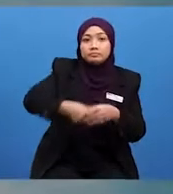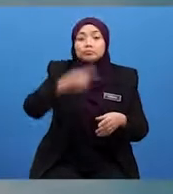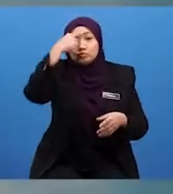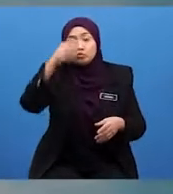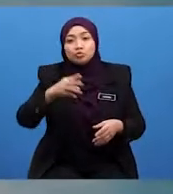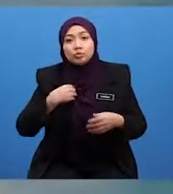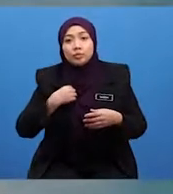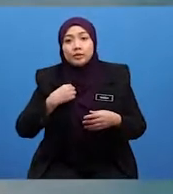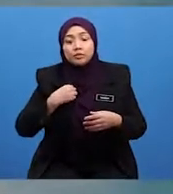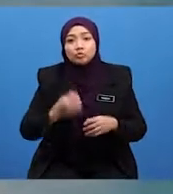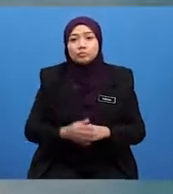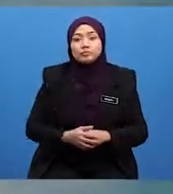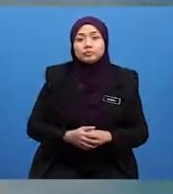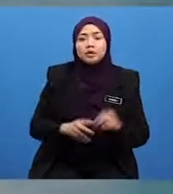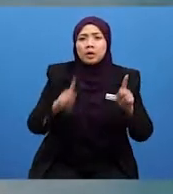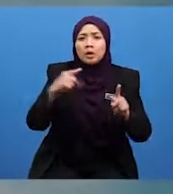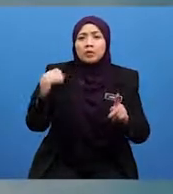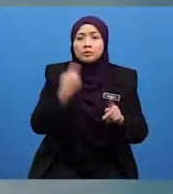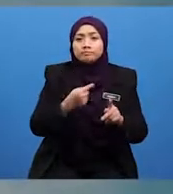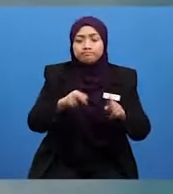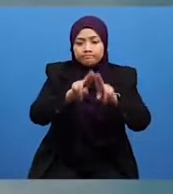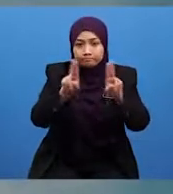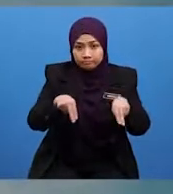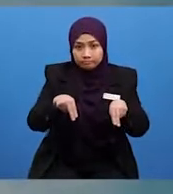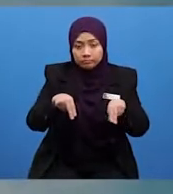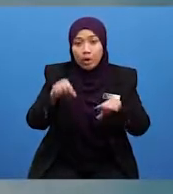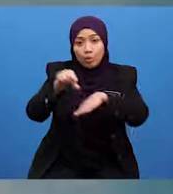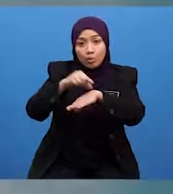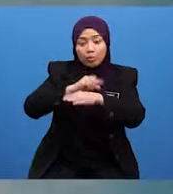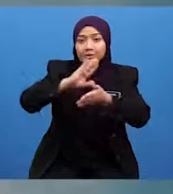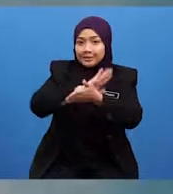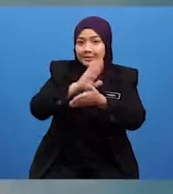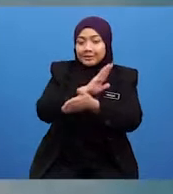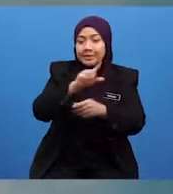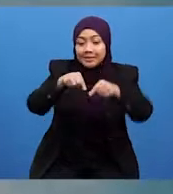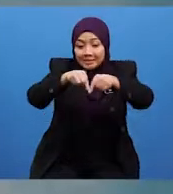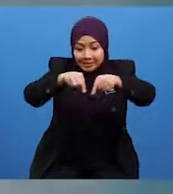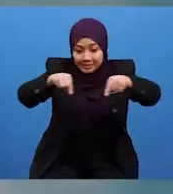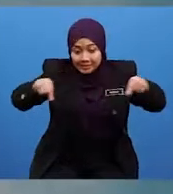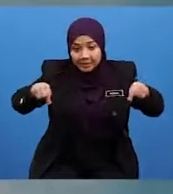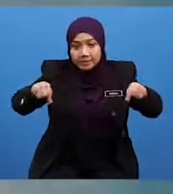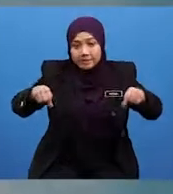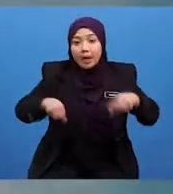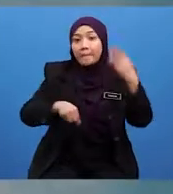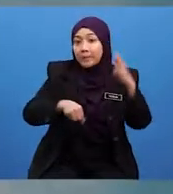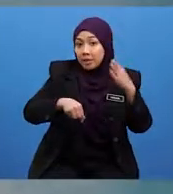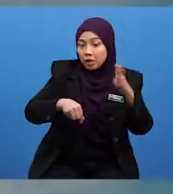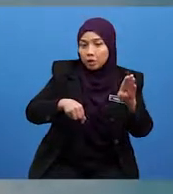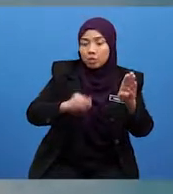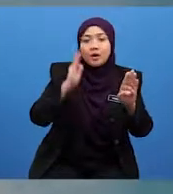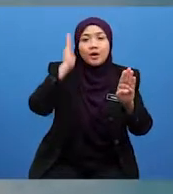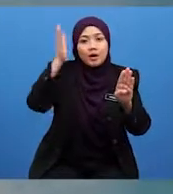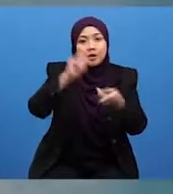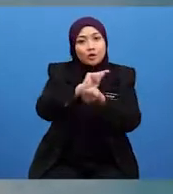Jika kita menguji bahan-bahan tersebut dengan menggunakan kertas litmus warna biru, ia akan